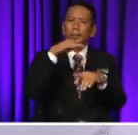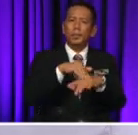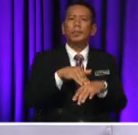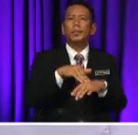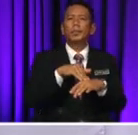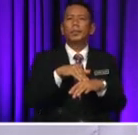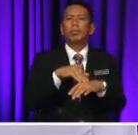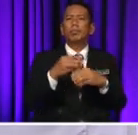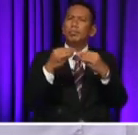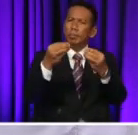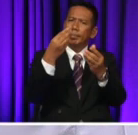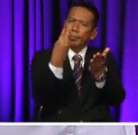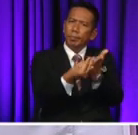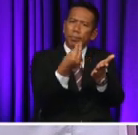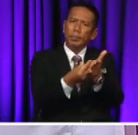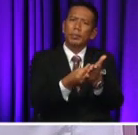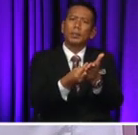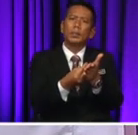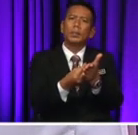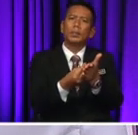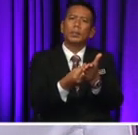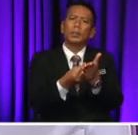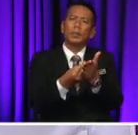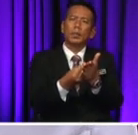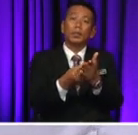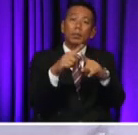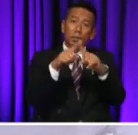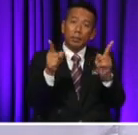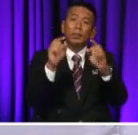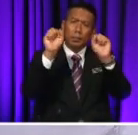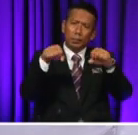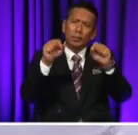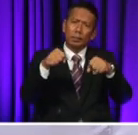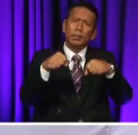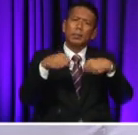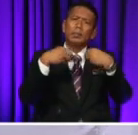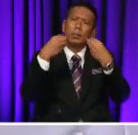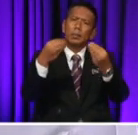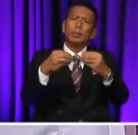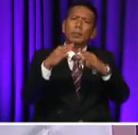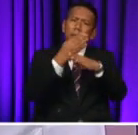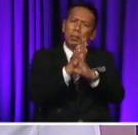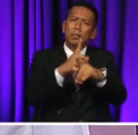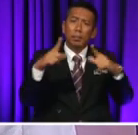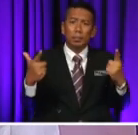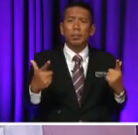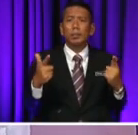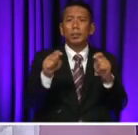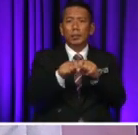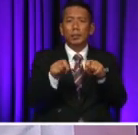memberikan uang semata-mata uang ganjaran tetapi boleh diberikan dalam bentuk yang lain seperti